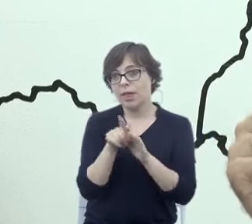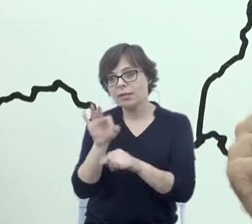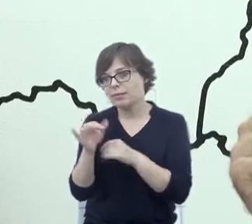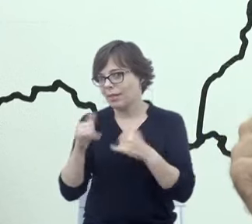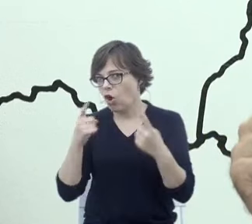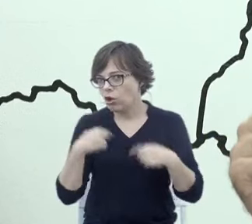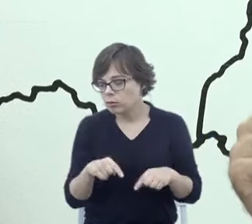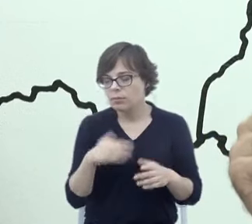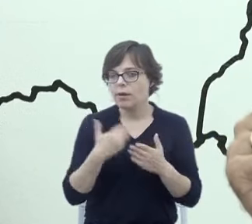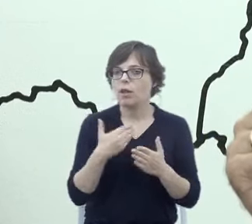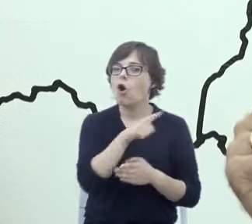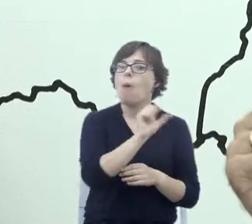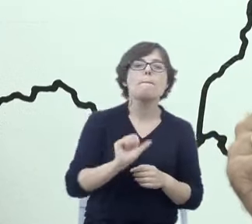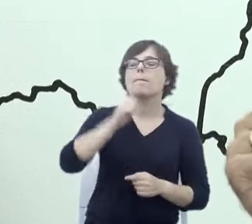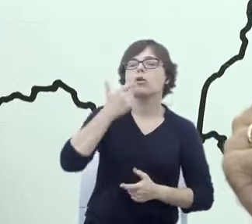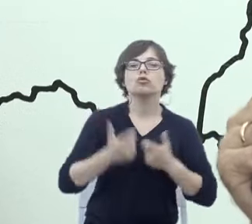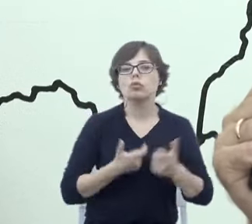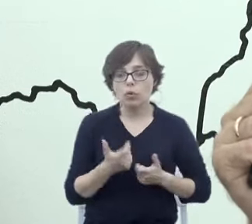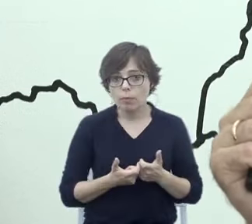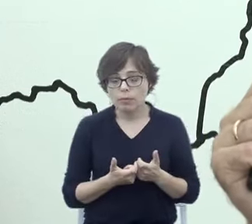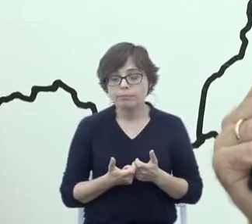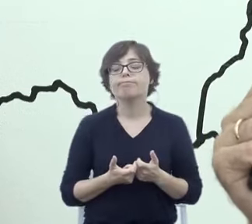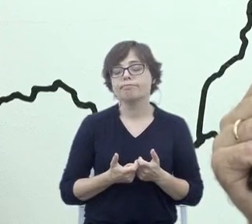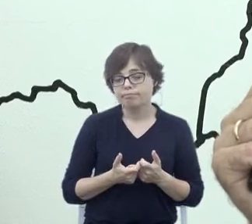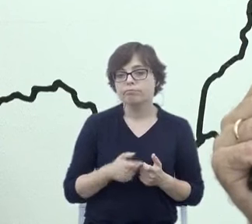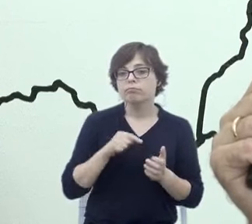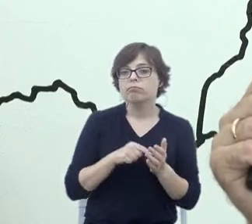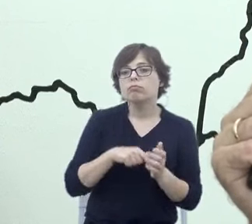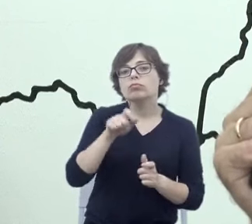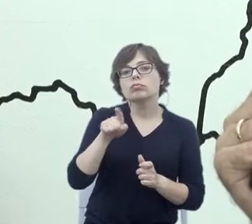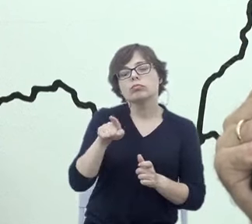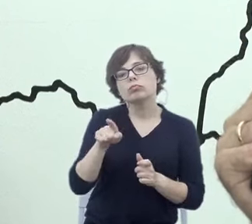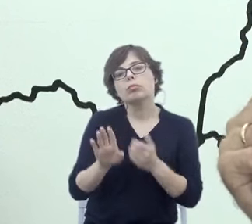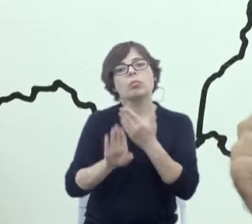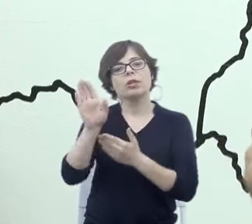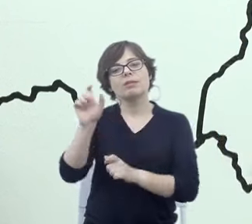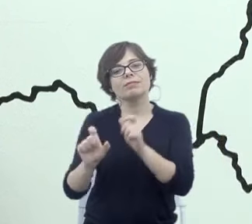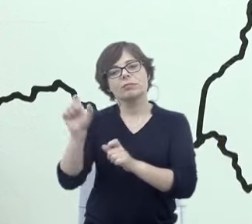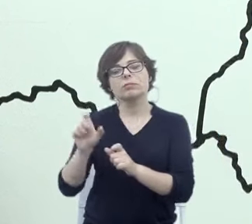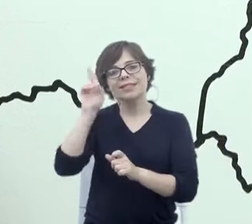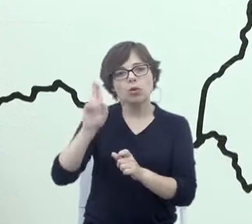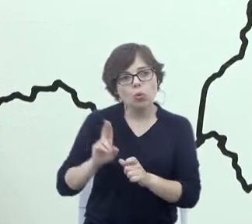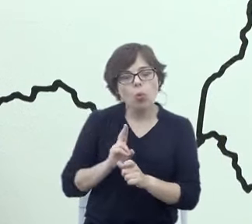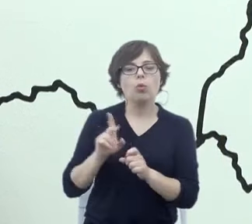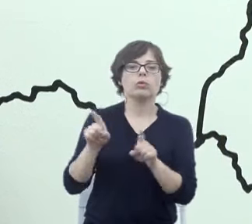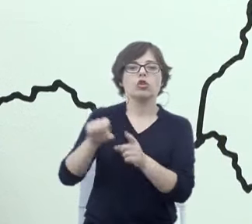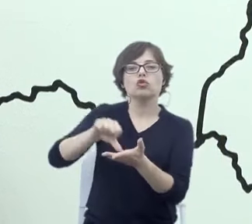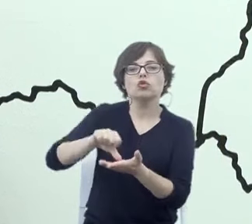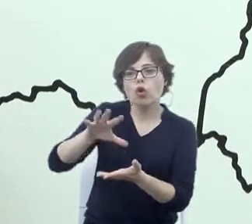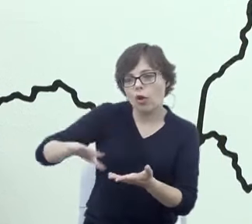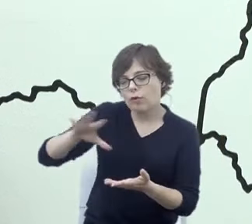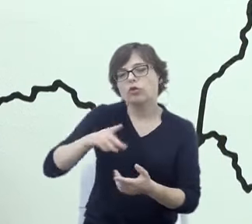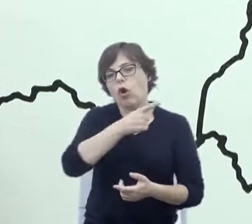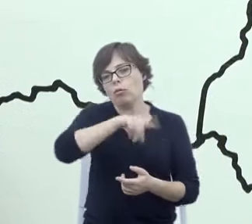od eliminacji tych osób, przedstawicieli tych środowisk i instytucji, które uznali za